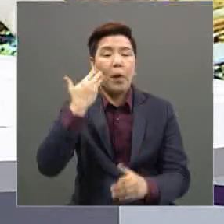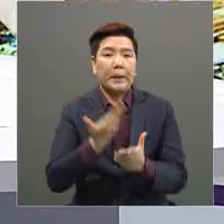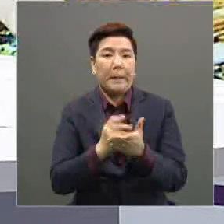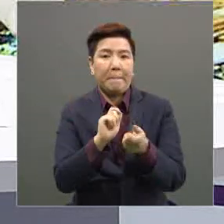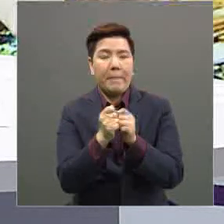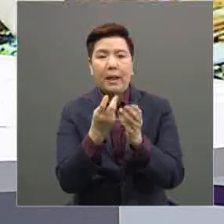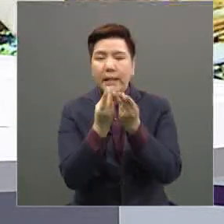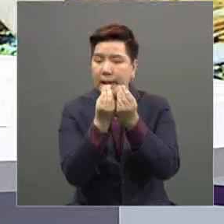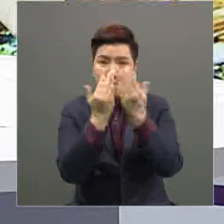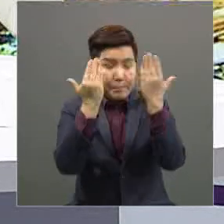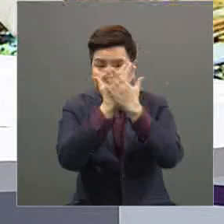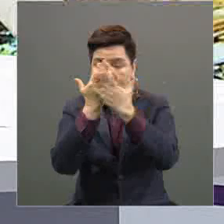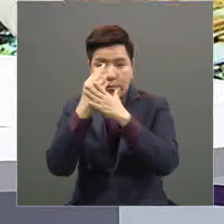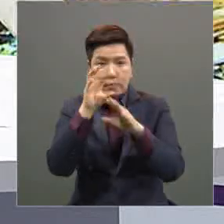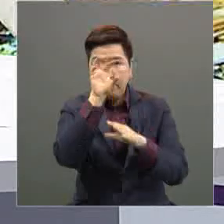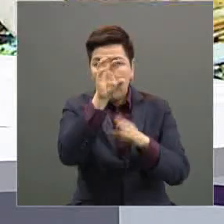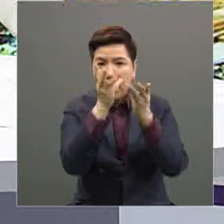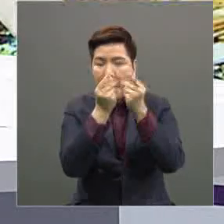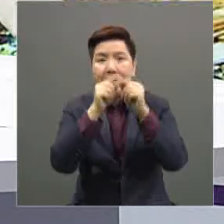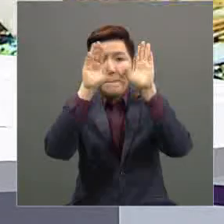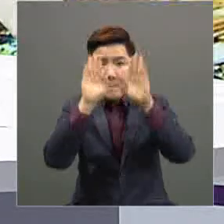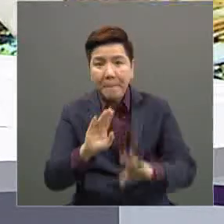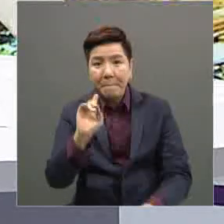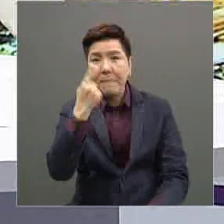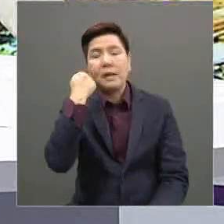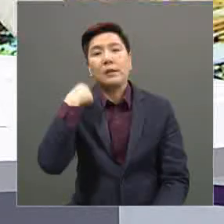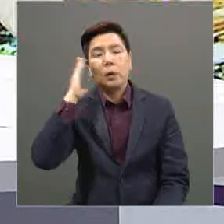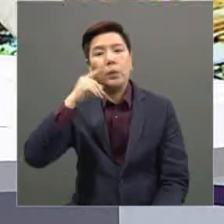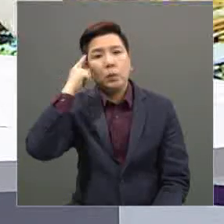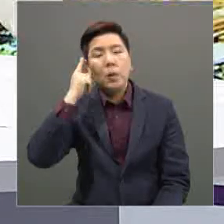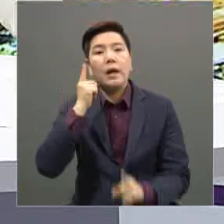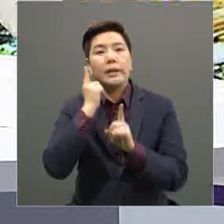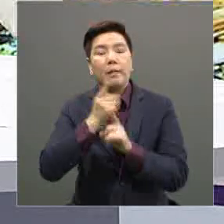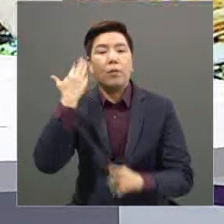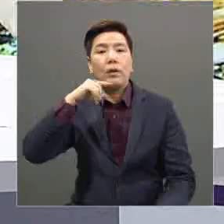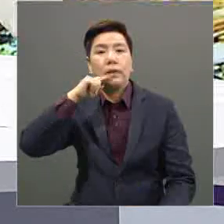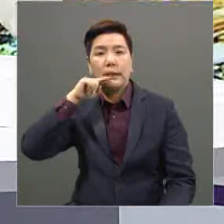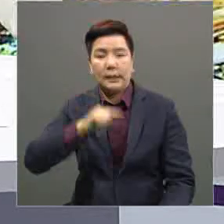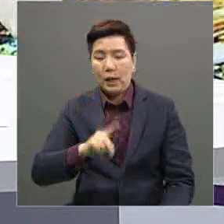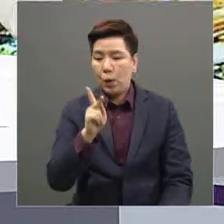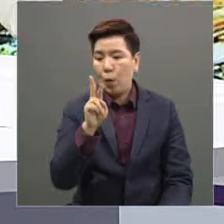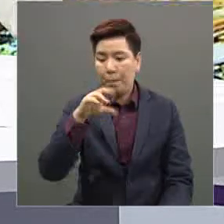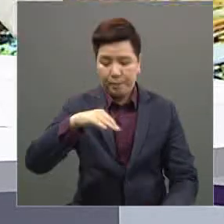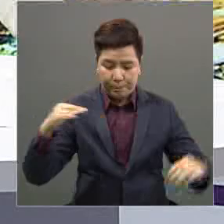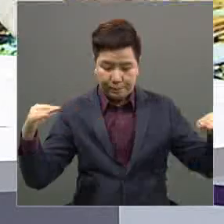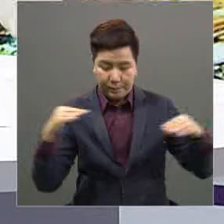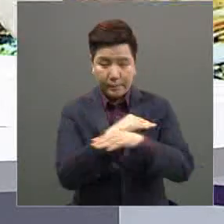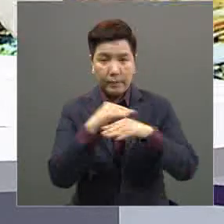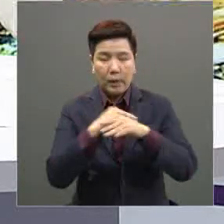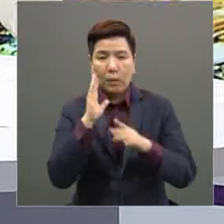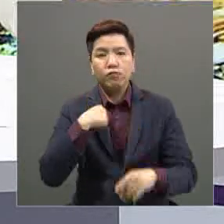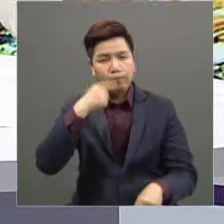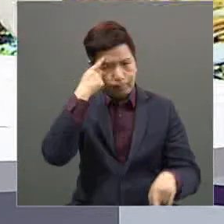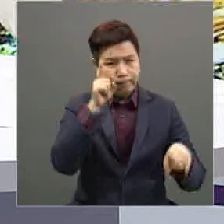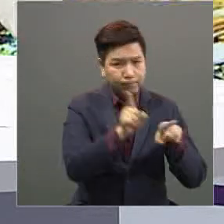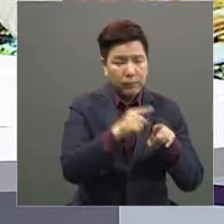ลี่ยนสายรถเมล์นะครับใช้เป็นตัวเลขแบบใหม่นะครับแล้วก็เป็นไปตามคำสั่งของทางกรมการขนส่งทางบกนะครับถึงแม้จะมีบางส่วนเห็นด้วย